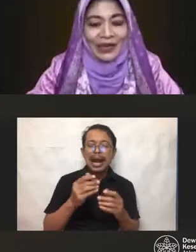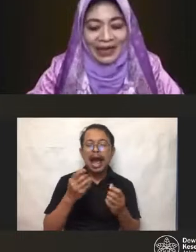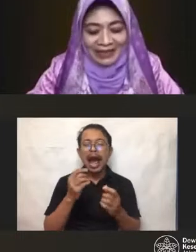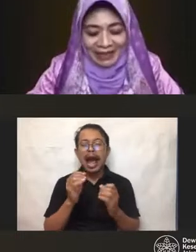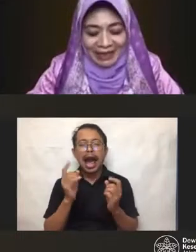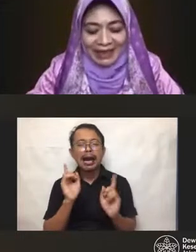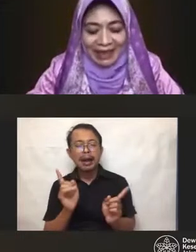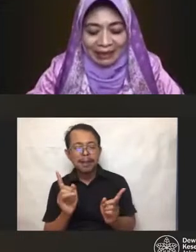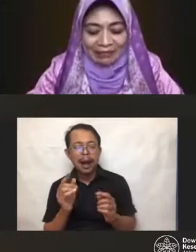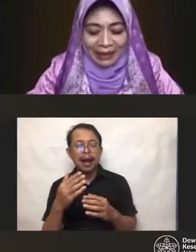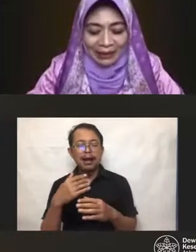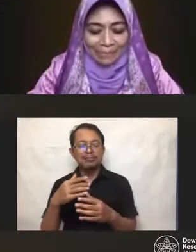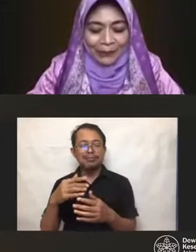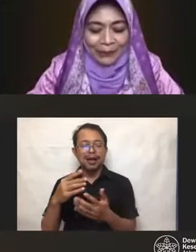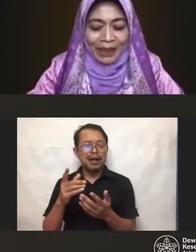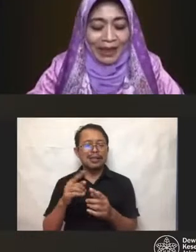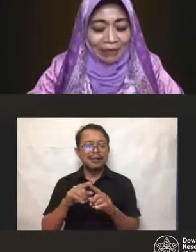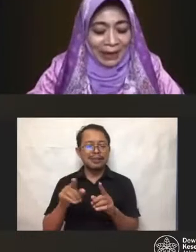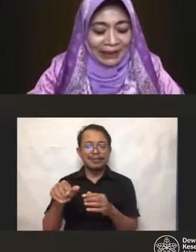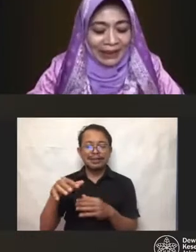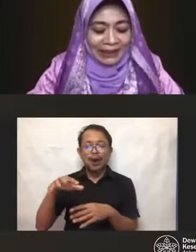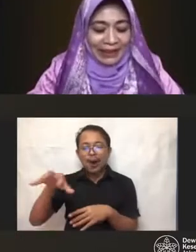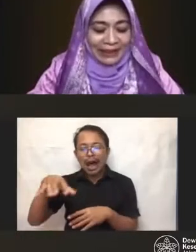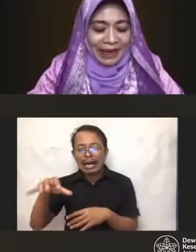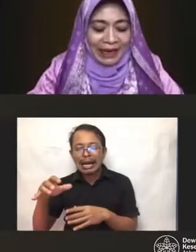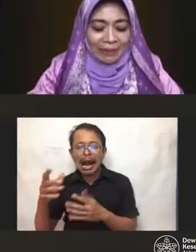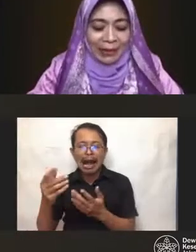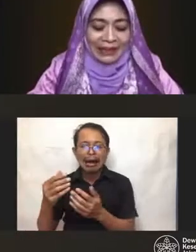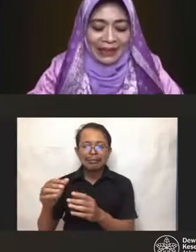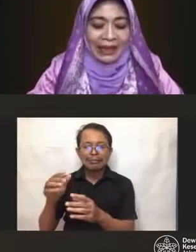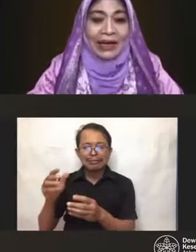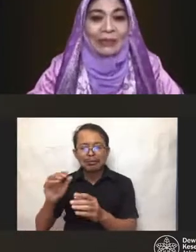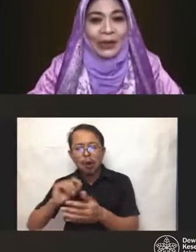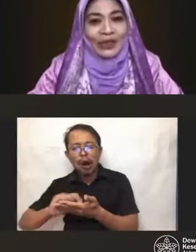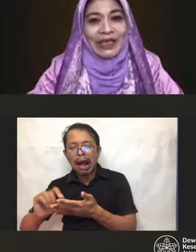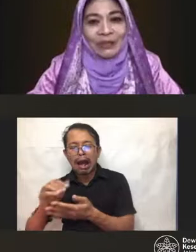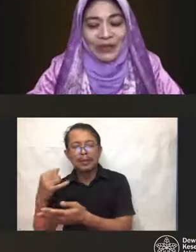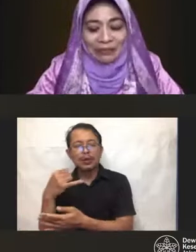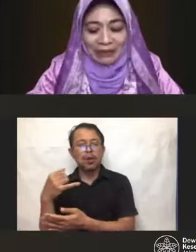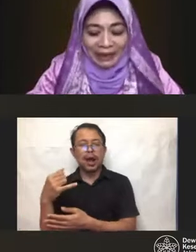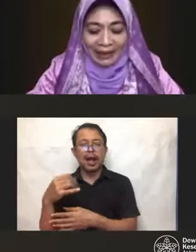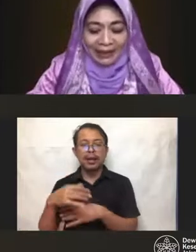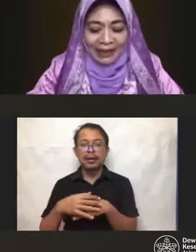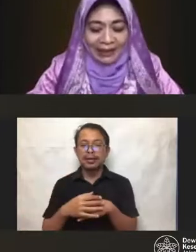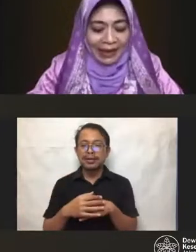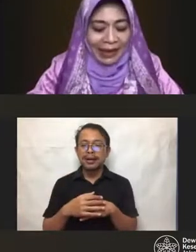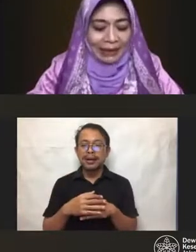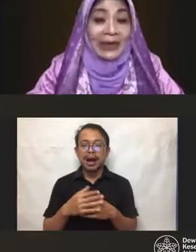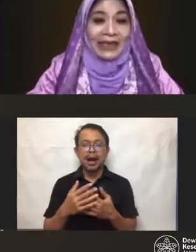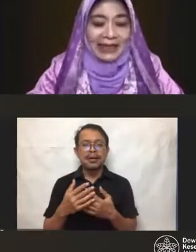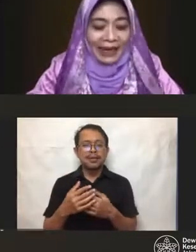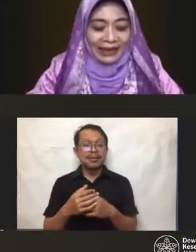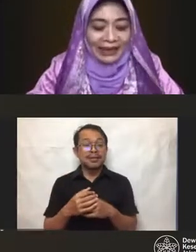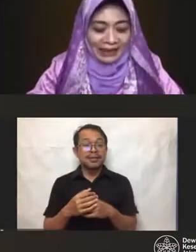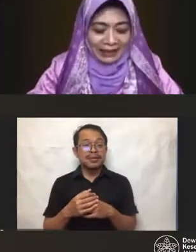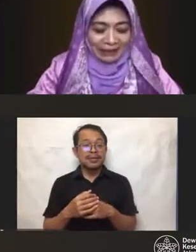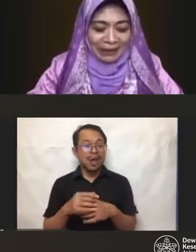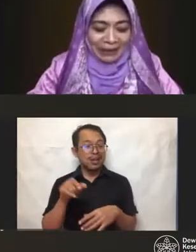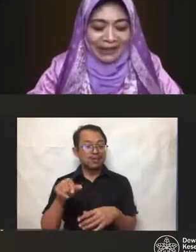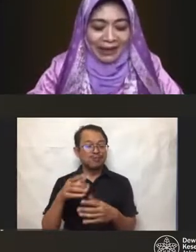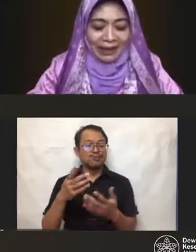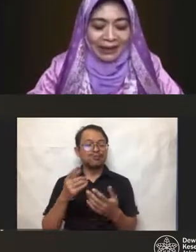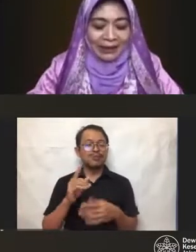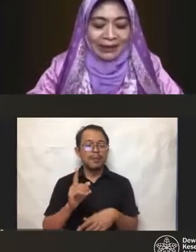dan organisasi keagamaan. Lemahnya literasi keagamaan inilah yang berkontribusi besar terhadap kerentanan